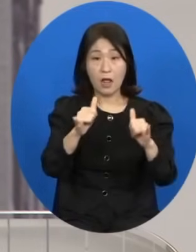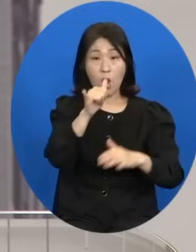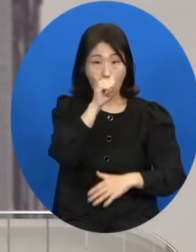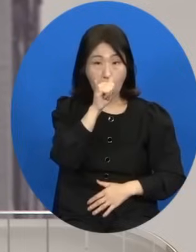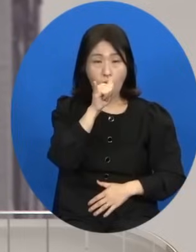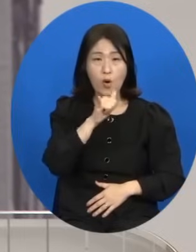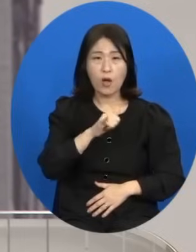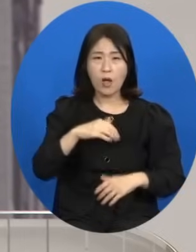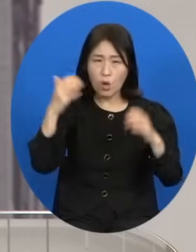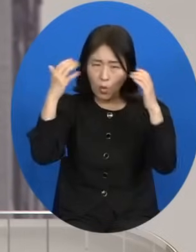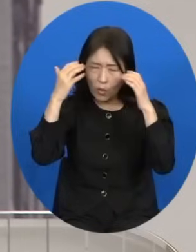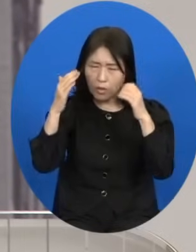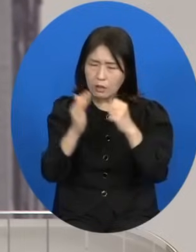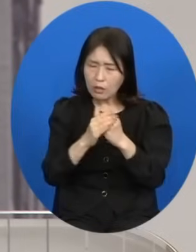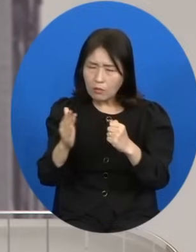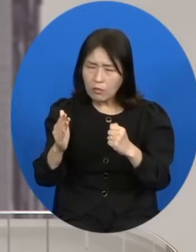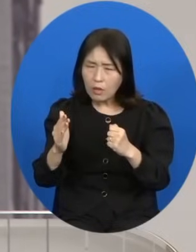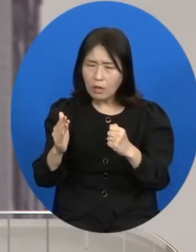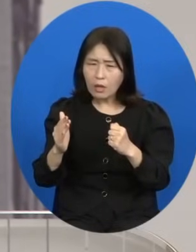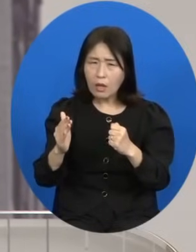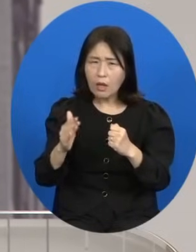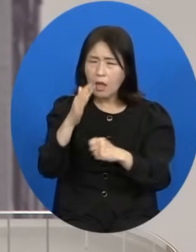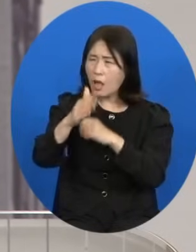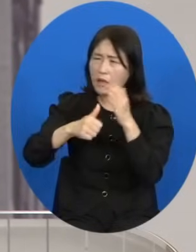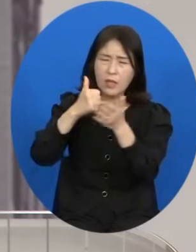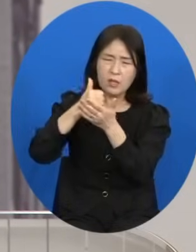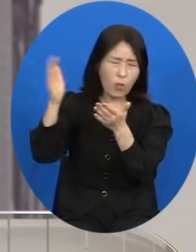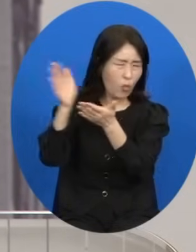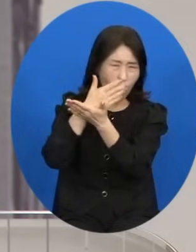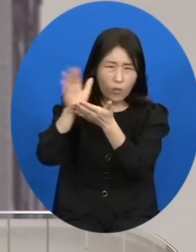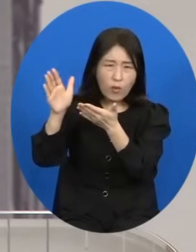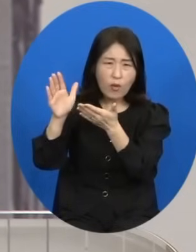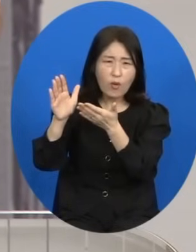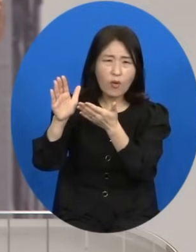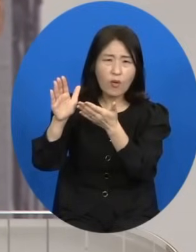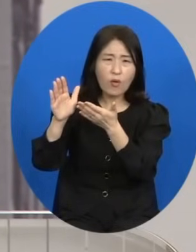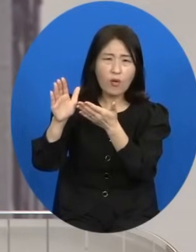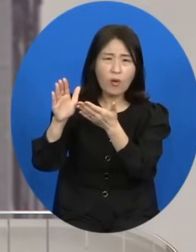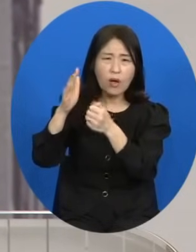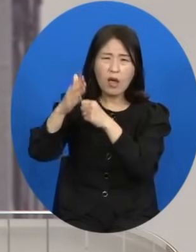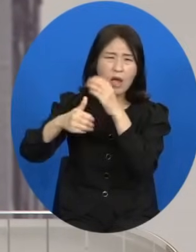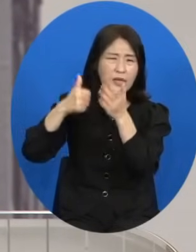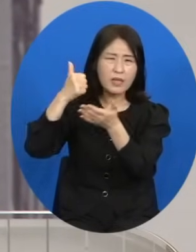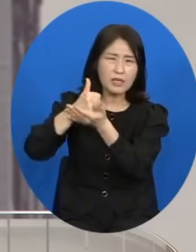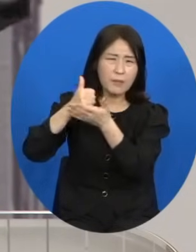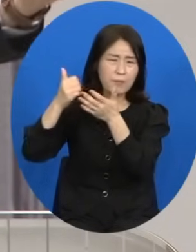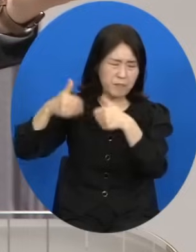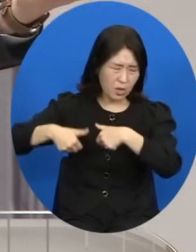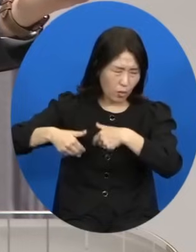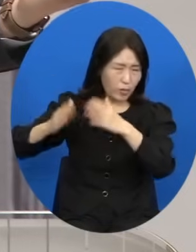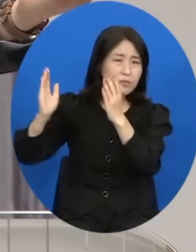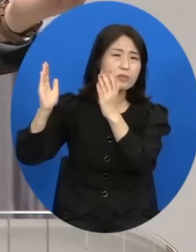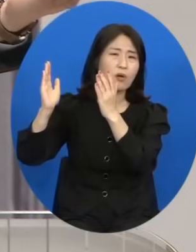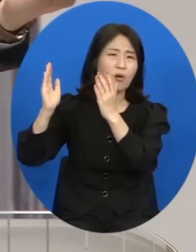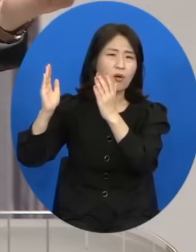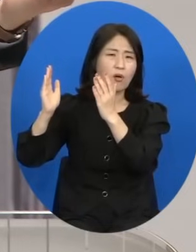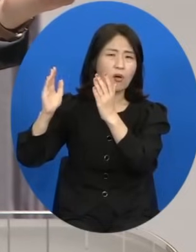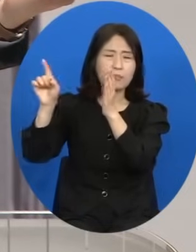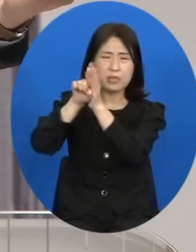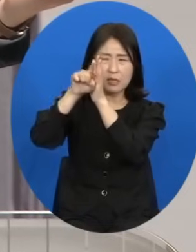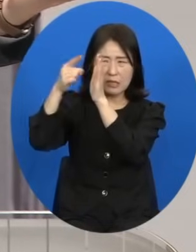때문에 하나님 안 계시네 하나님 어디에 계셔 하나님 아무것도 안 하고 있잖아 고난 때문에 믿음에서 떠난 사람이